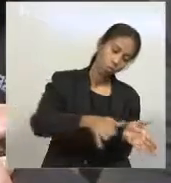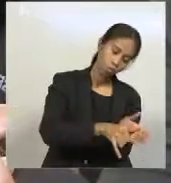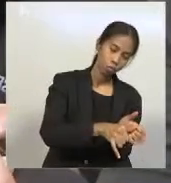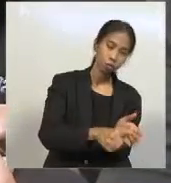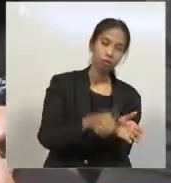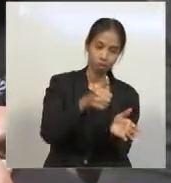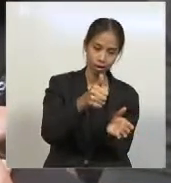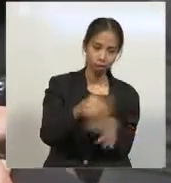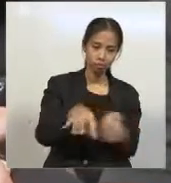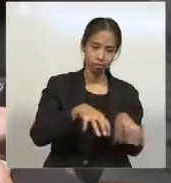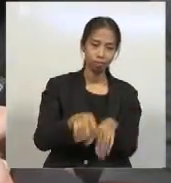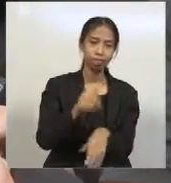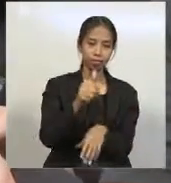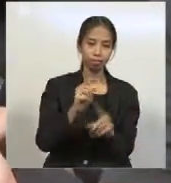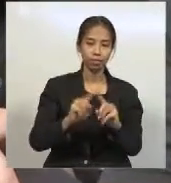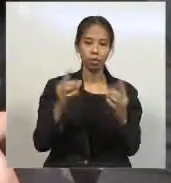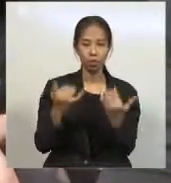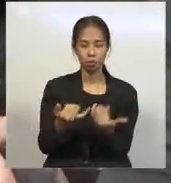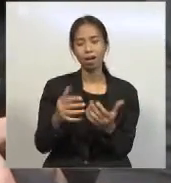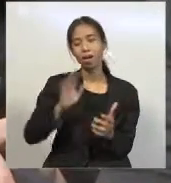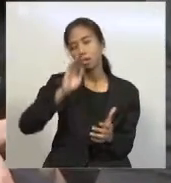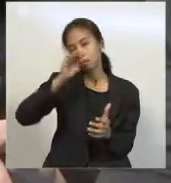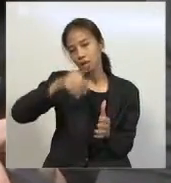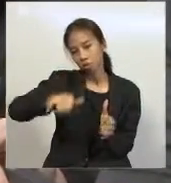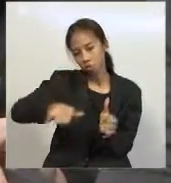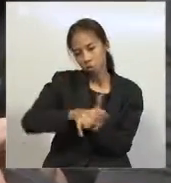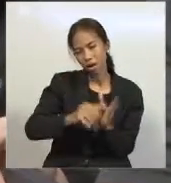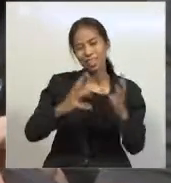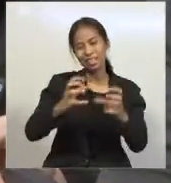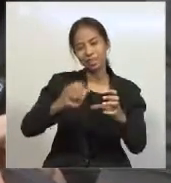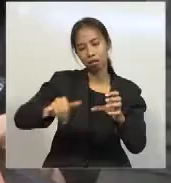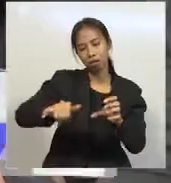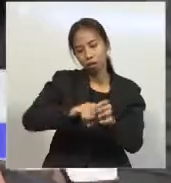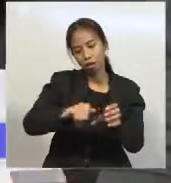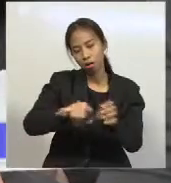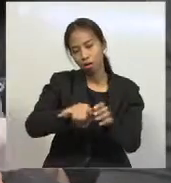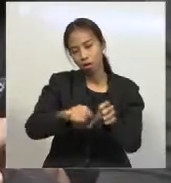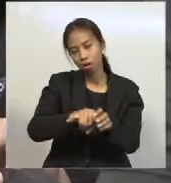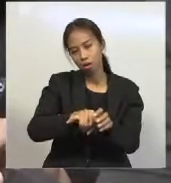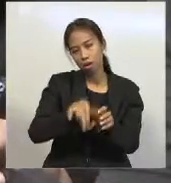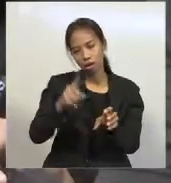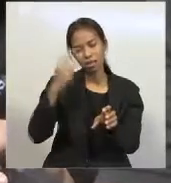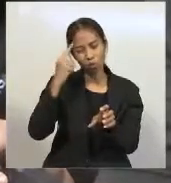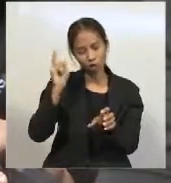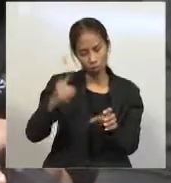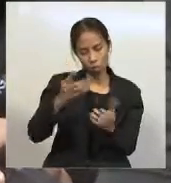จะจัดการง่ายแต่ว่าตอนนี้ช้างเนี่ยไปติดที่ตัวโขดหินอยู่อาจจะต้องมีการชำแหละแล้